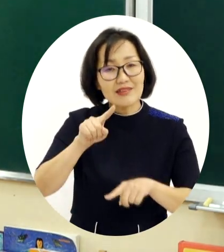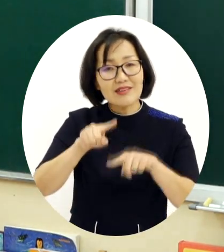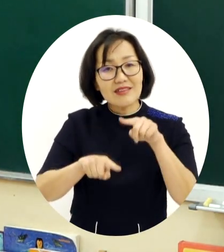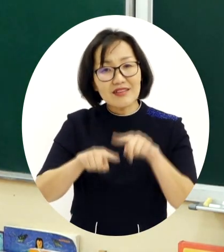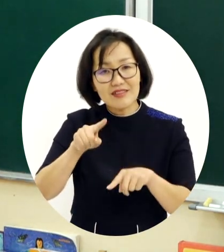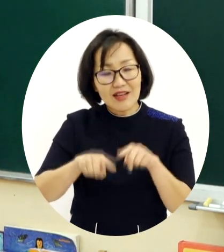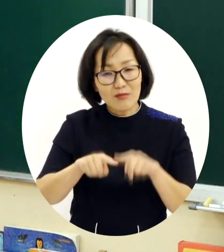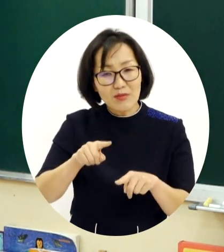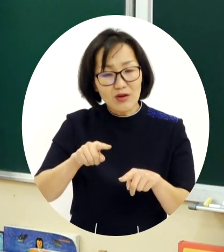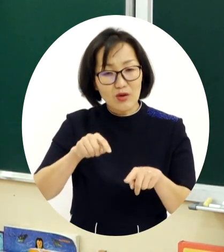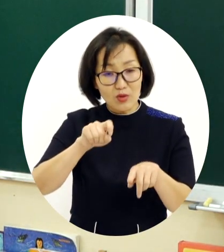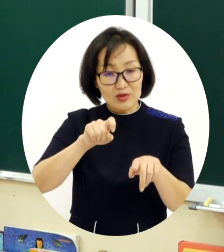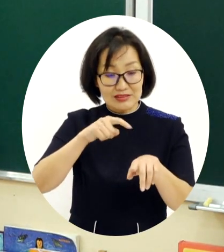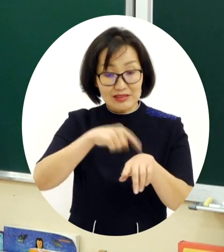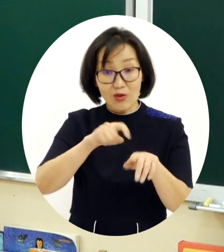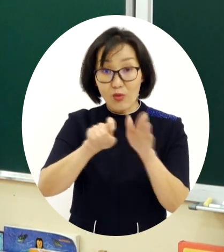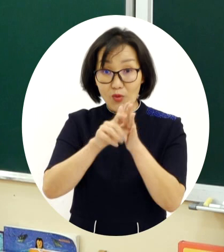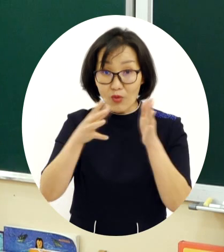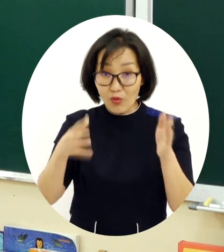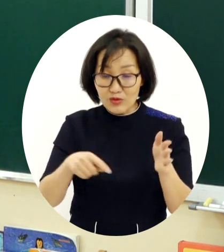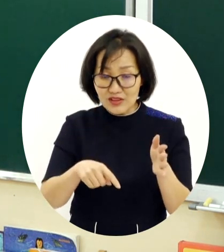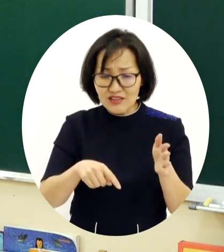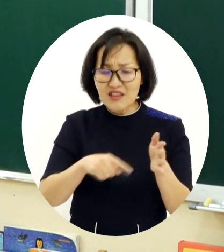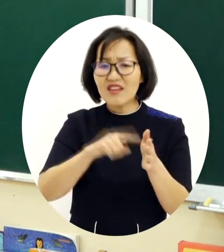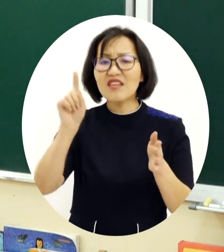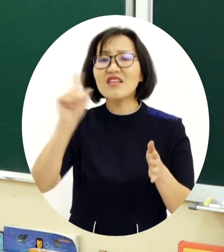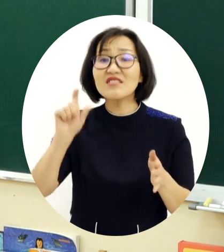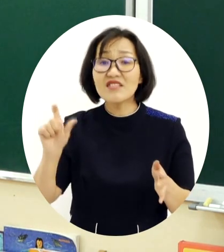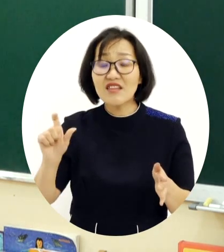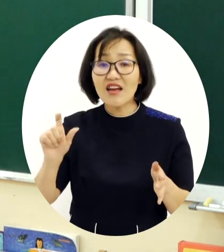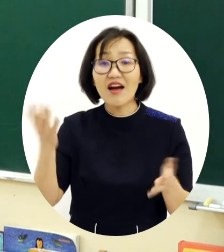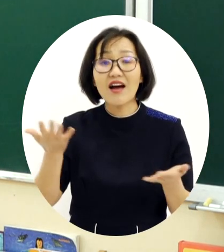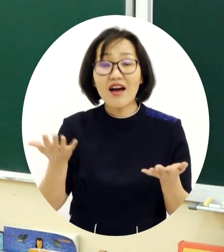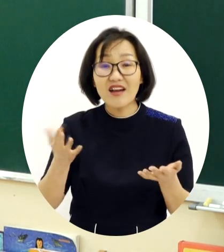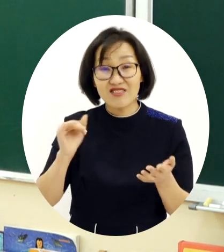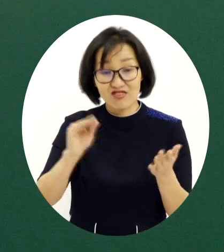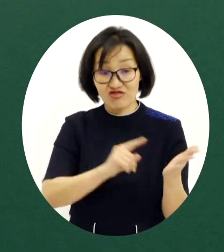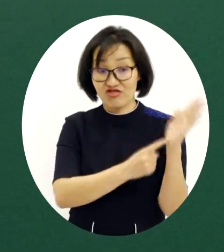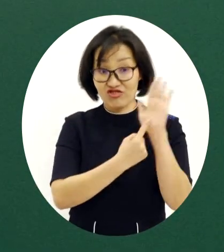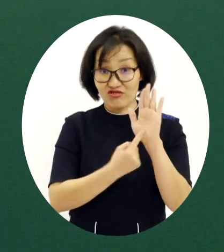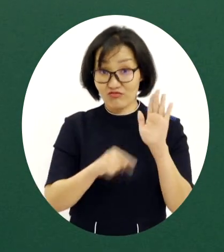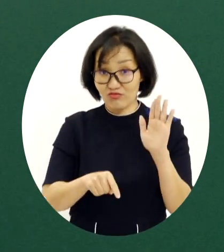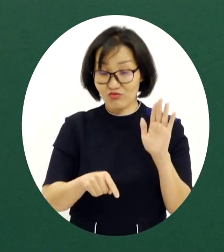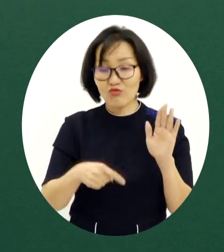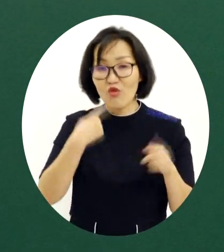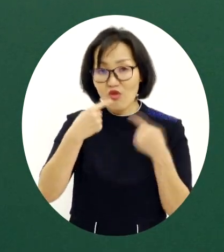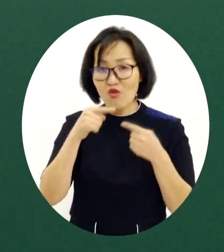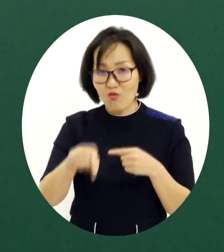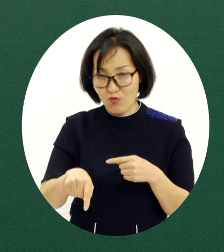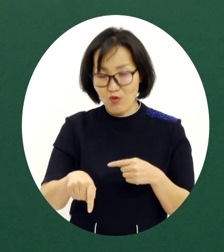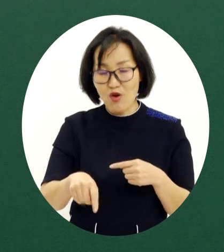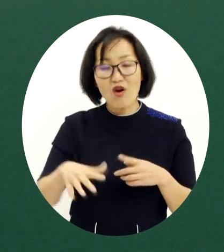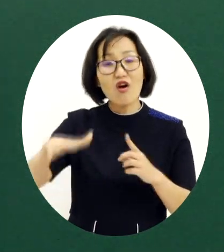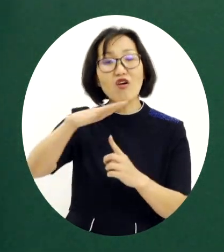ямар цаг хугацаанд хизээ болж байгааг илэрхийлдэг зүйл юм байна. Орчин гэдэг маань тухайн үйл